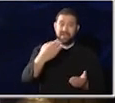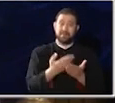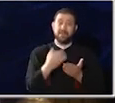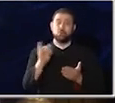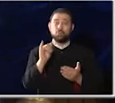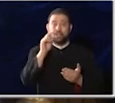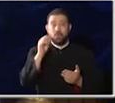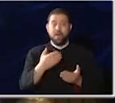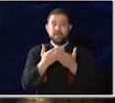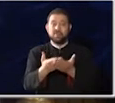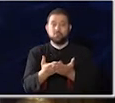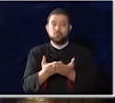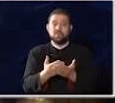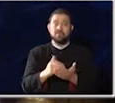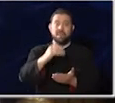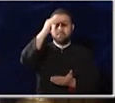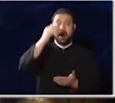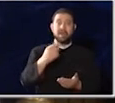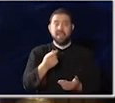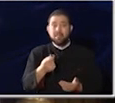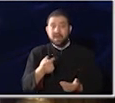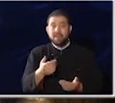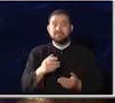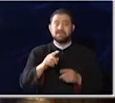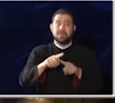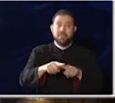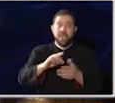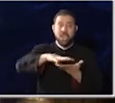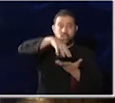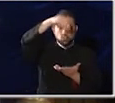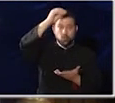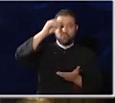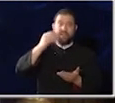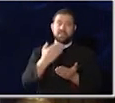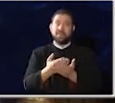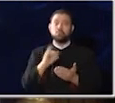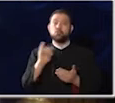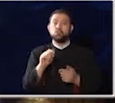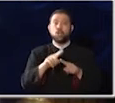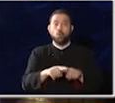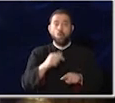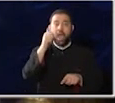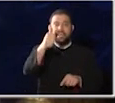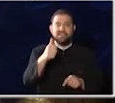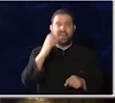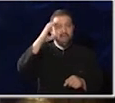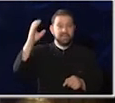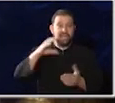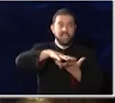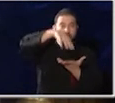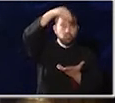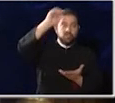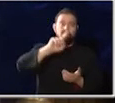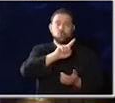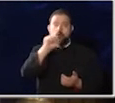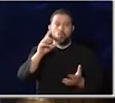Repet, pentru cei care pun mai mult preț pe suflet, pentru cei care, într-adevăr, cred că